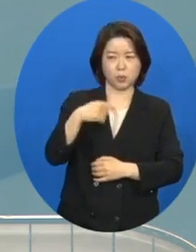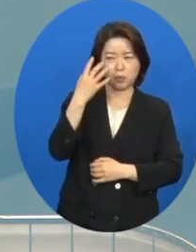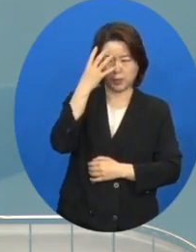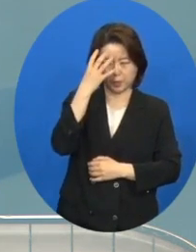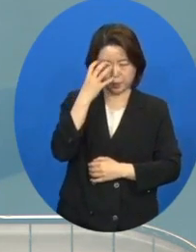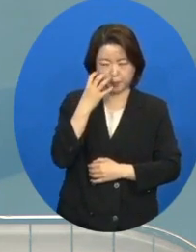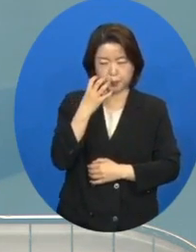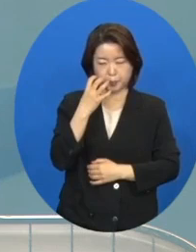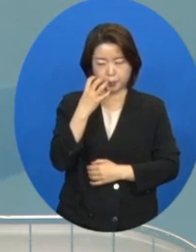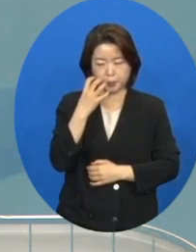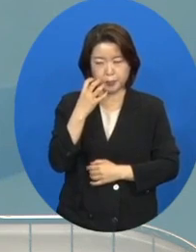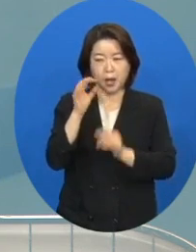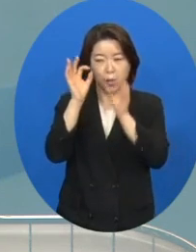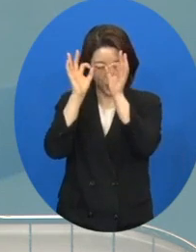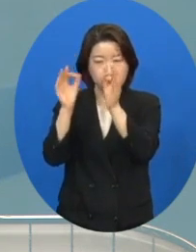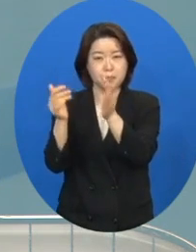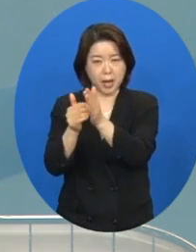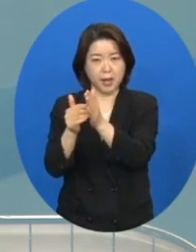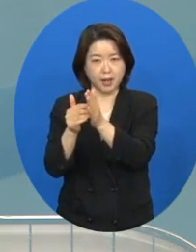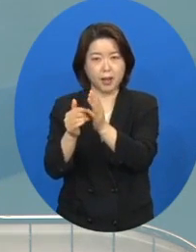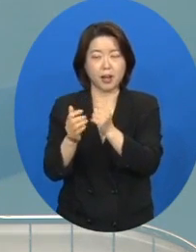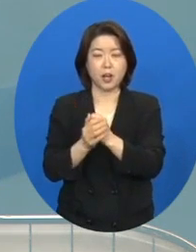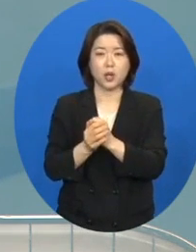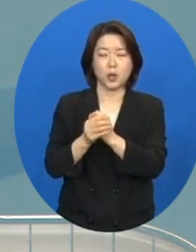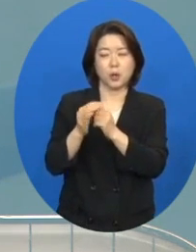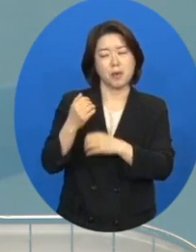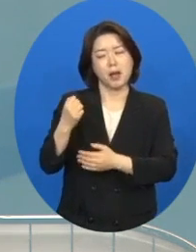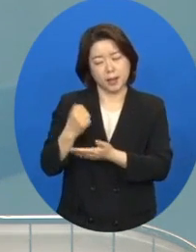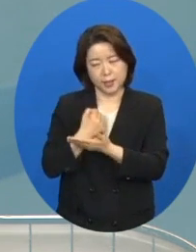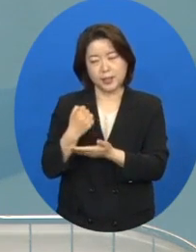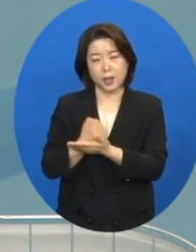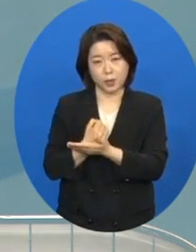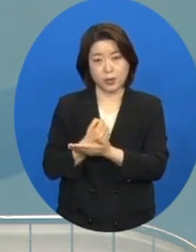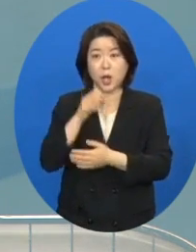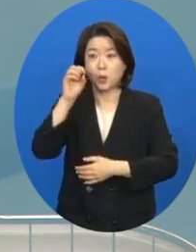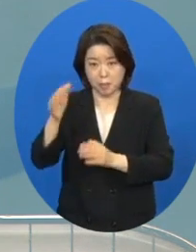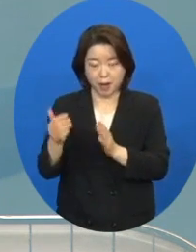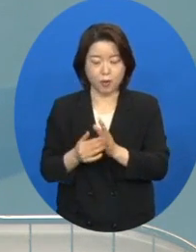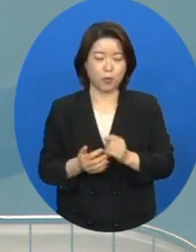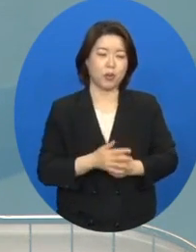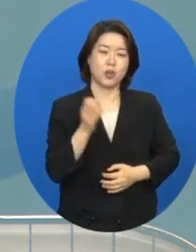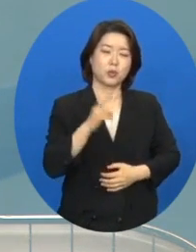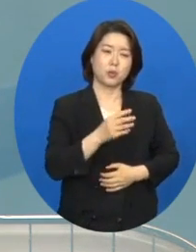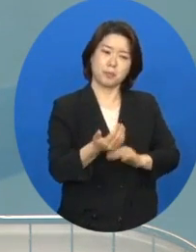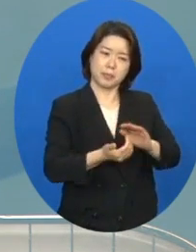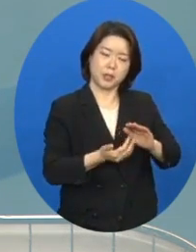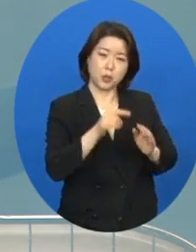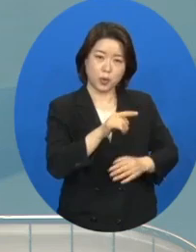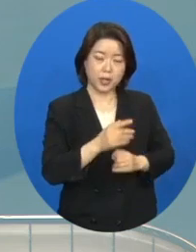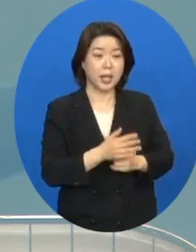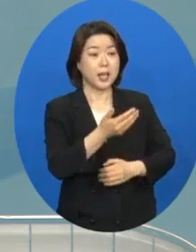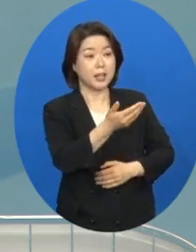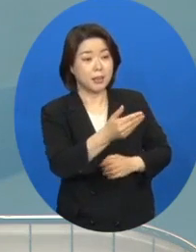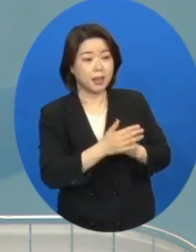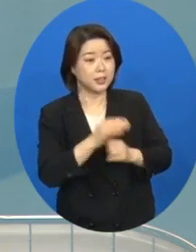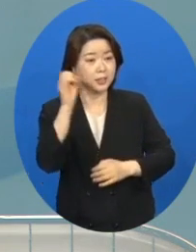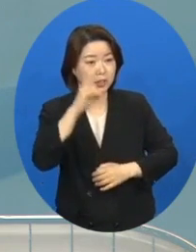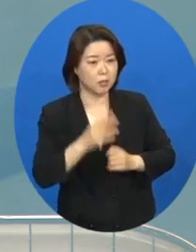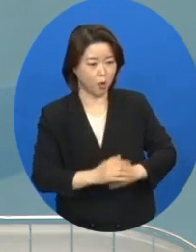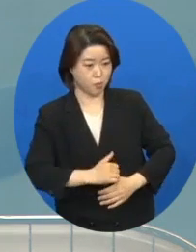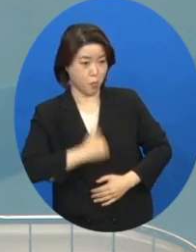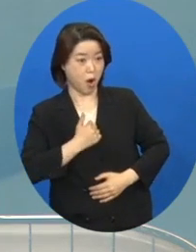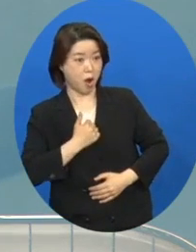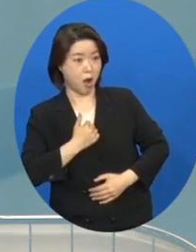굉장히 찌푸려져 있었는데 그걸 보는 게참 안타까웠다. 또는 아까 당신이 갑자기 막